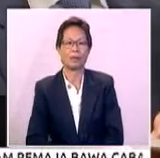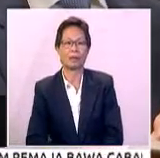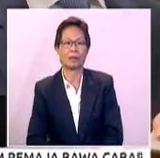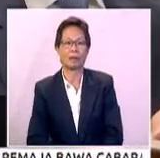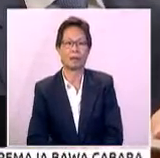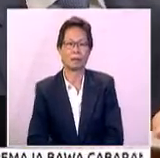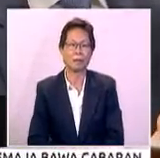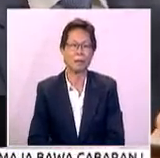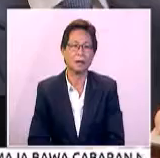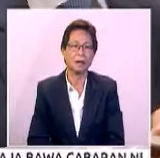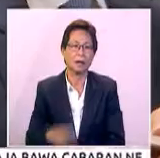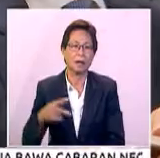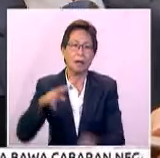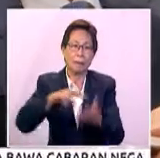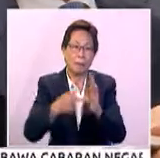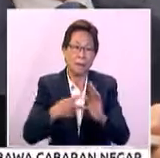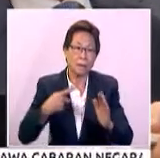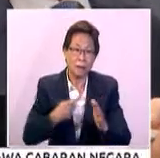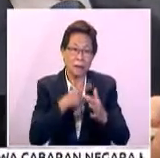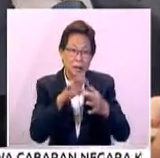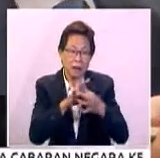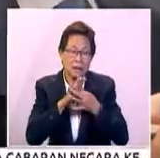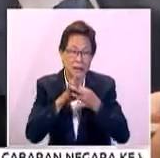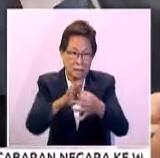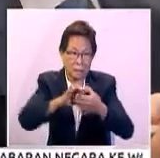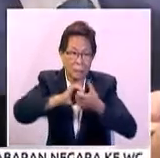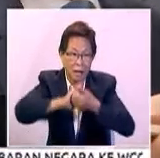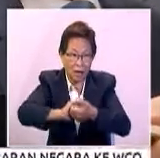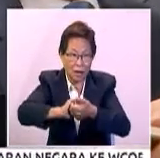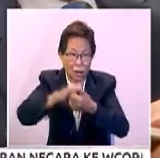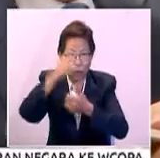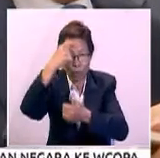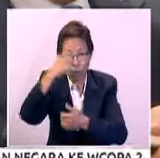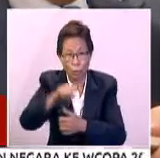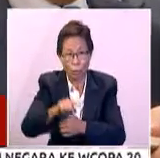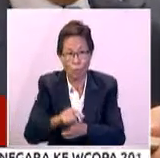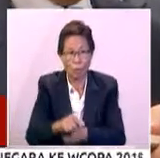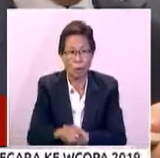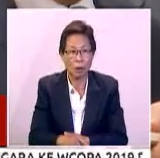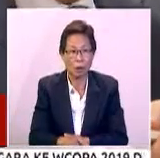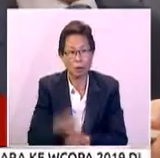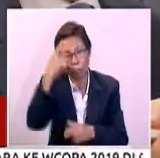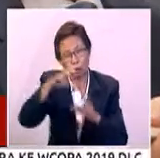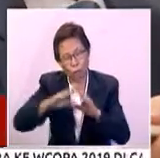Kemudian bagaimana kita bekerjasama lebih erat untuk menanggulangi